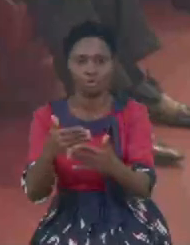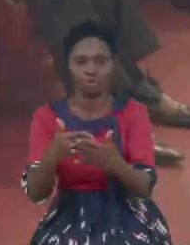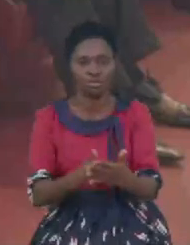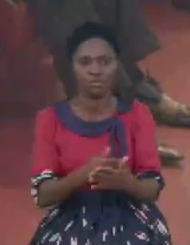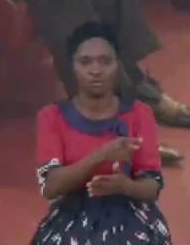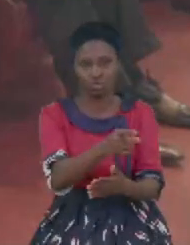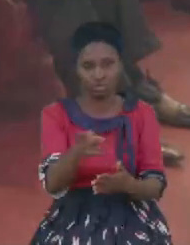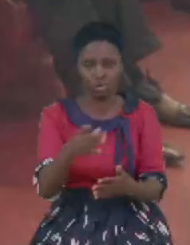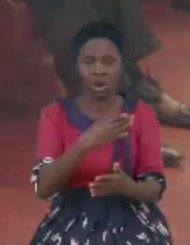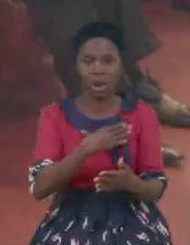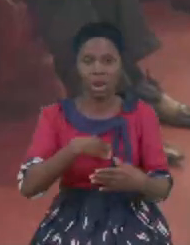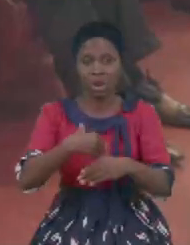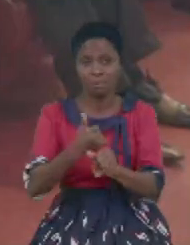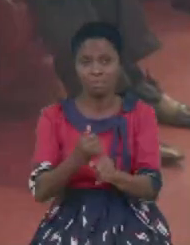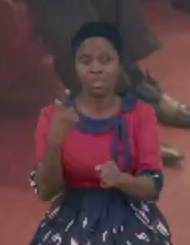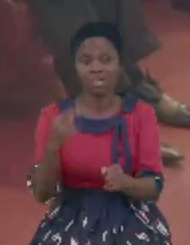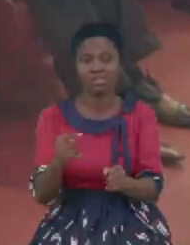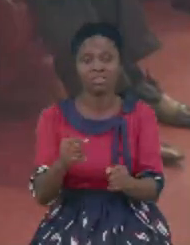Je marcherai devant toi.